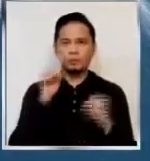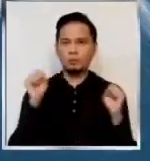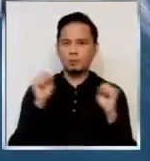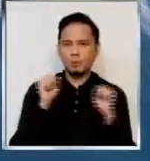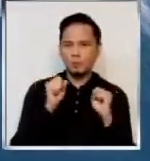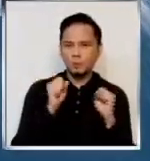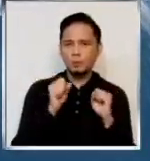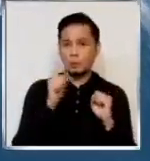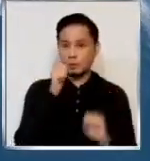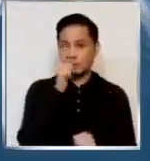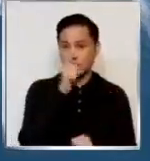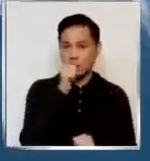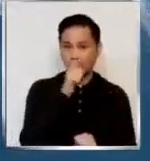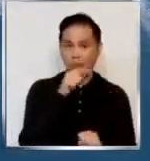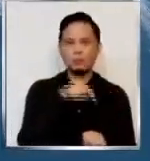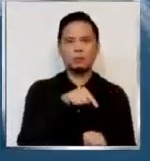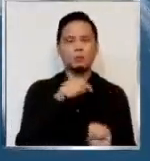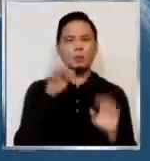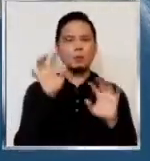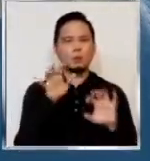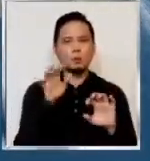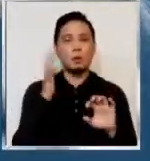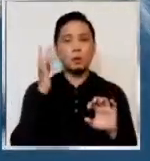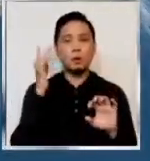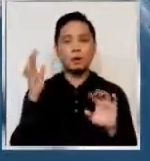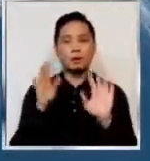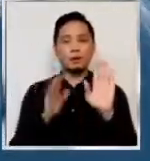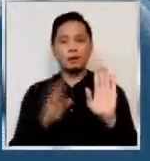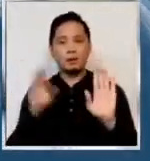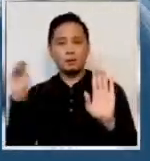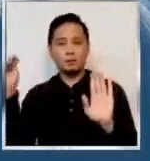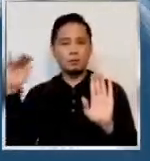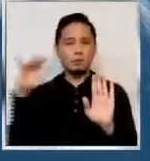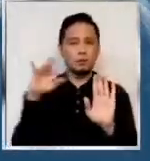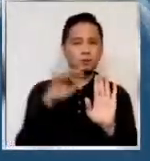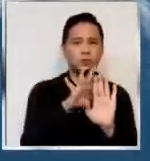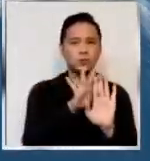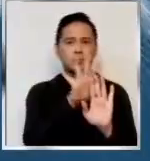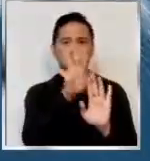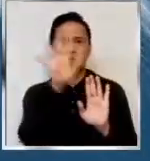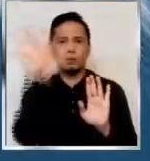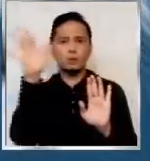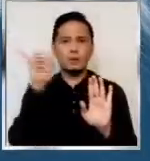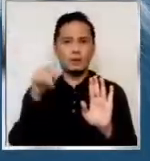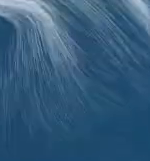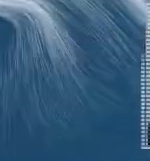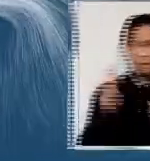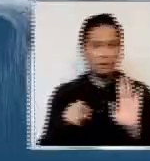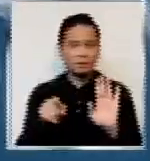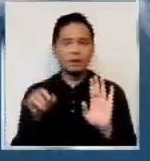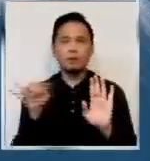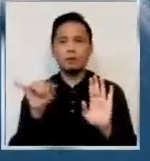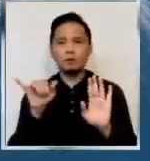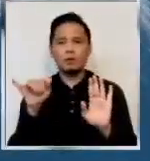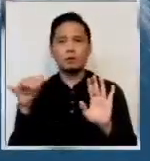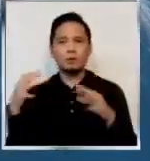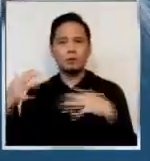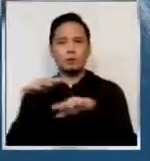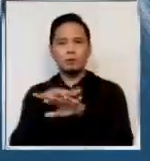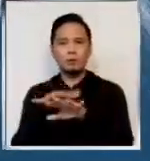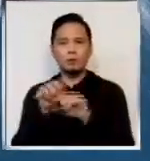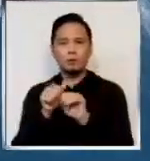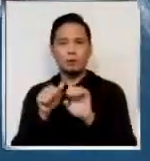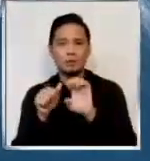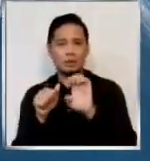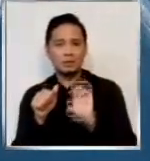dahil sa hangin Amihan at yung tail end ng isang cold front. Yung tail end, mga kapuso, nagsasama yung hangin na Amihan at yung easterlies at pag nagsama